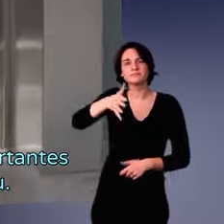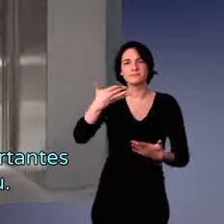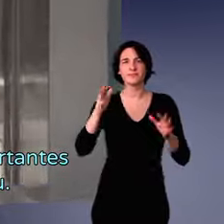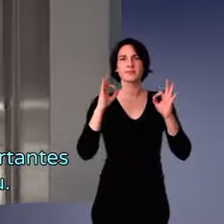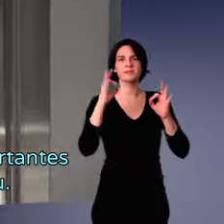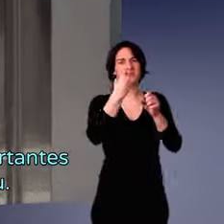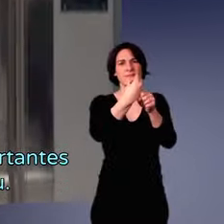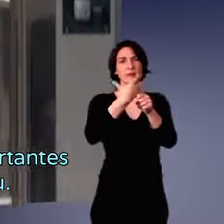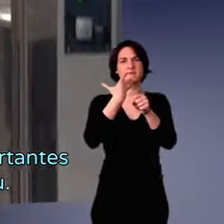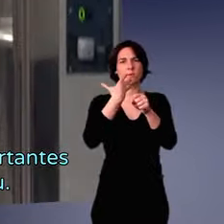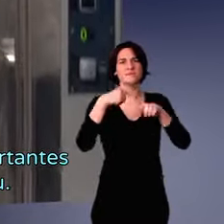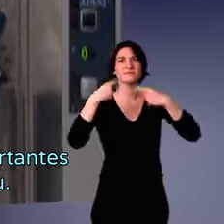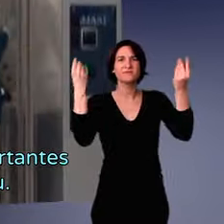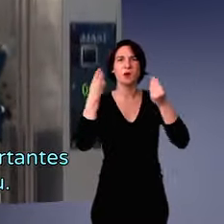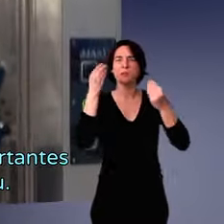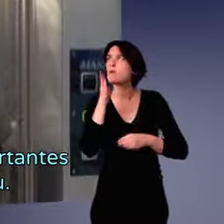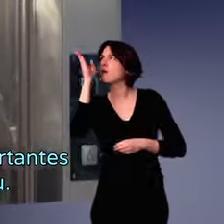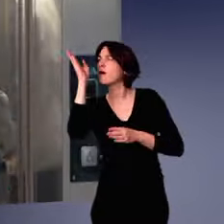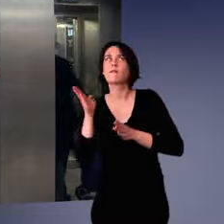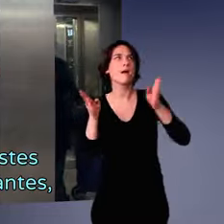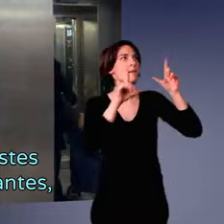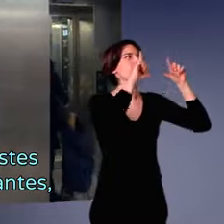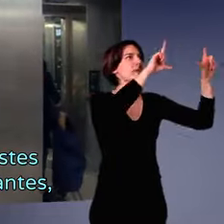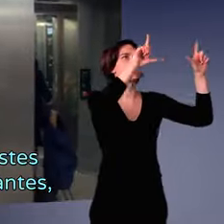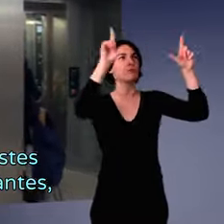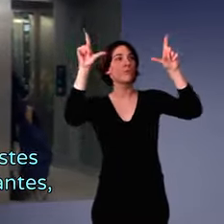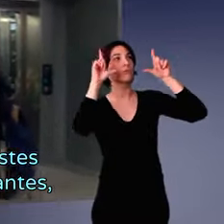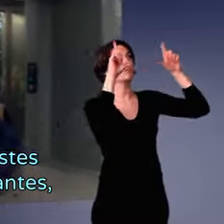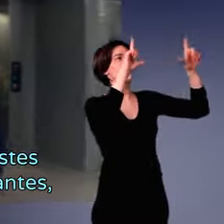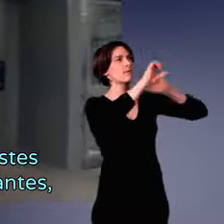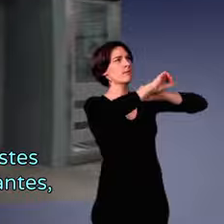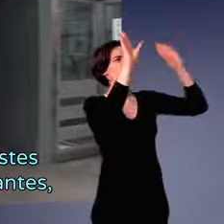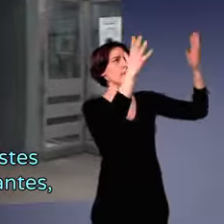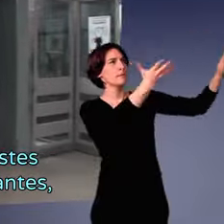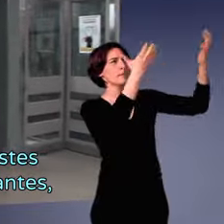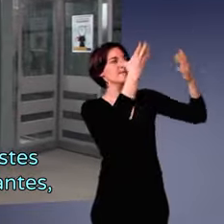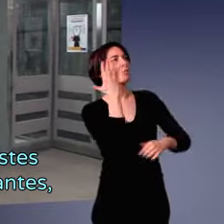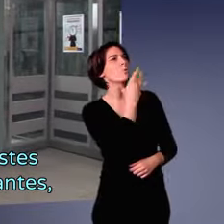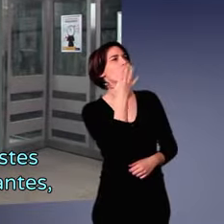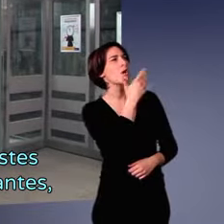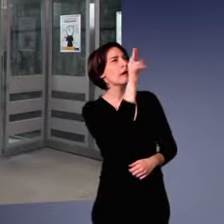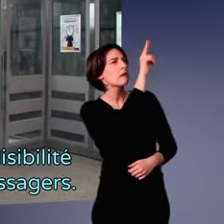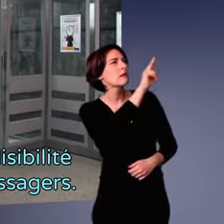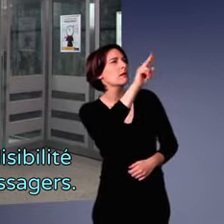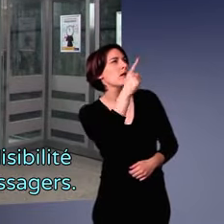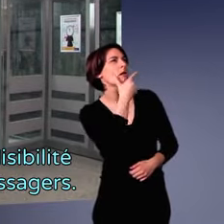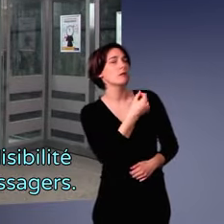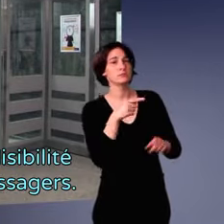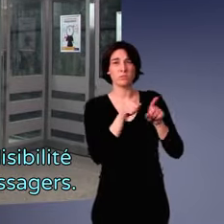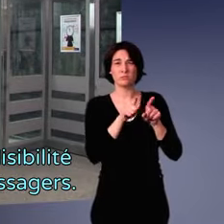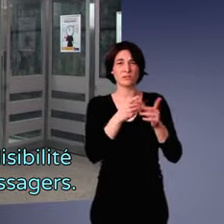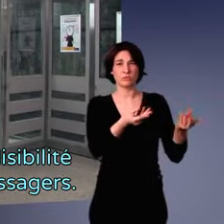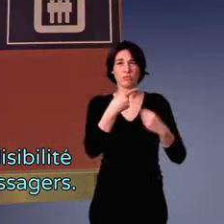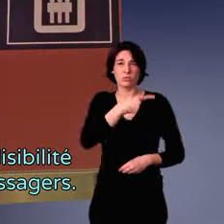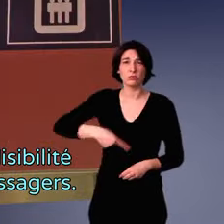modifications importantes ont eu lieu sur le réseau l'accentuation des contrastes pour les personnes malvoyantes ce qui facilite le